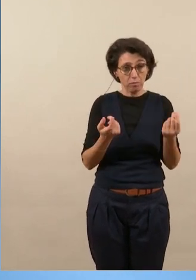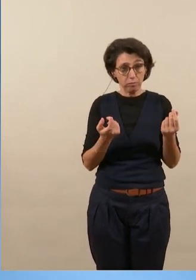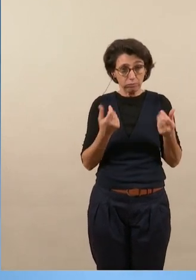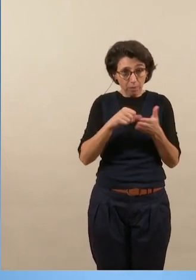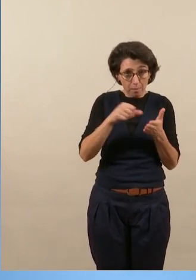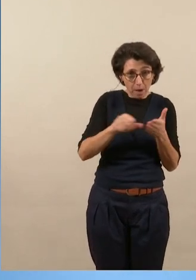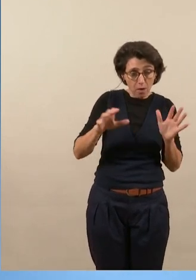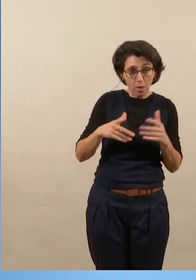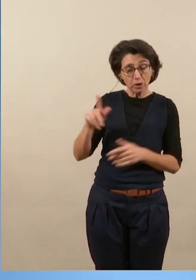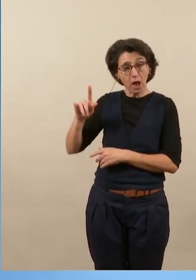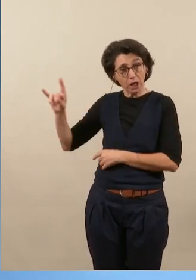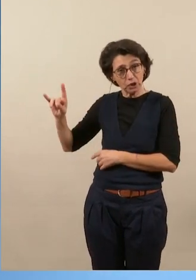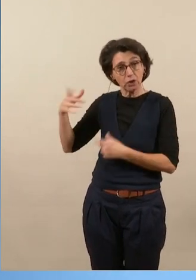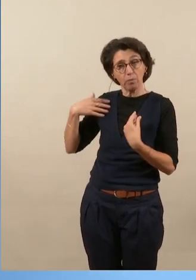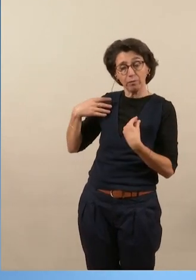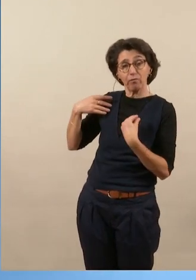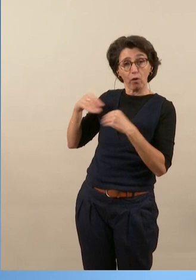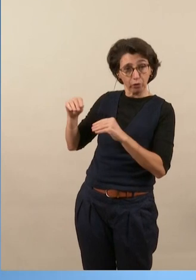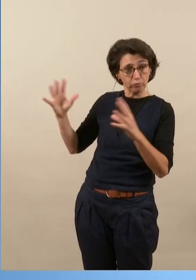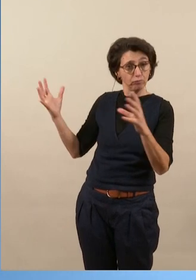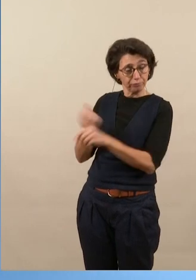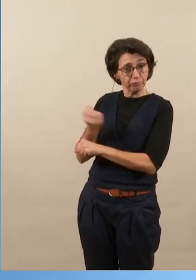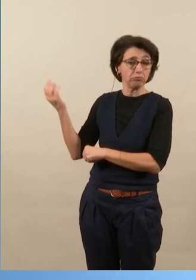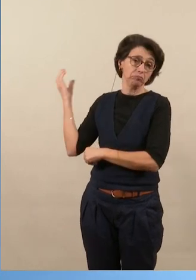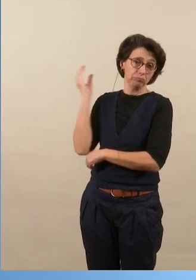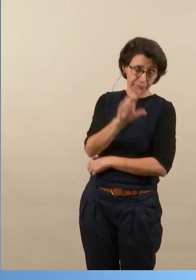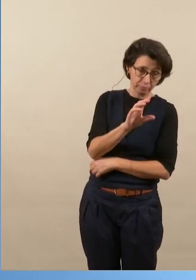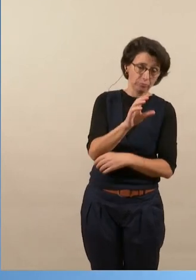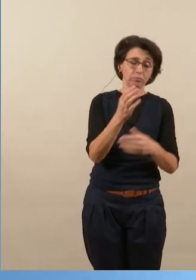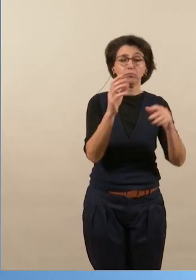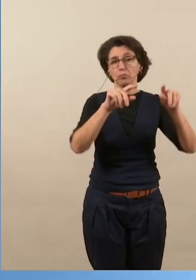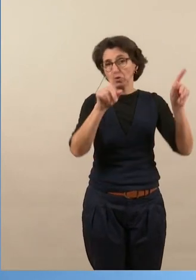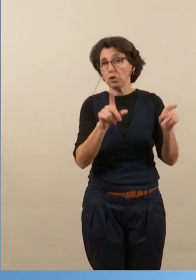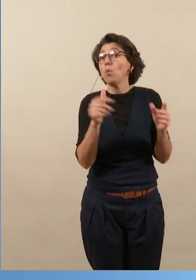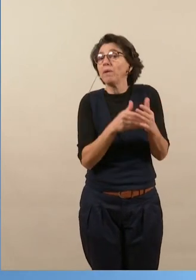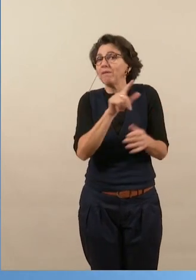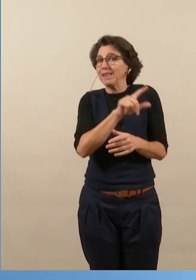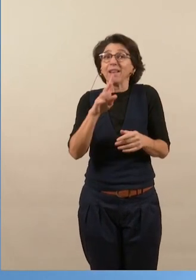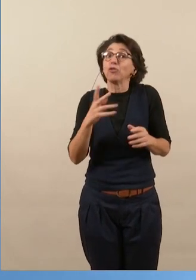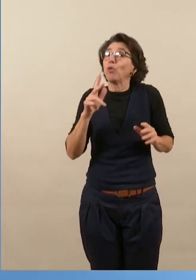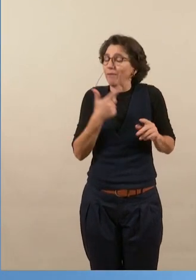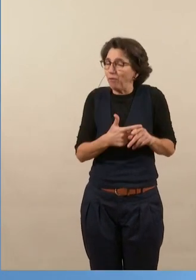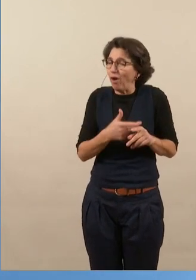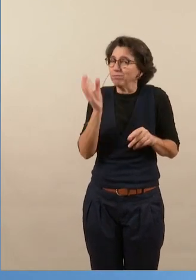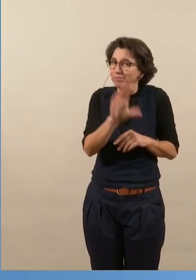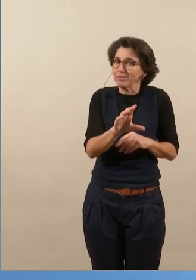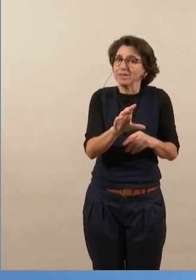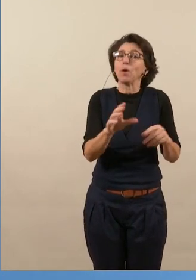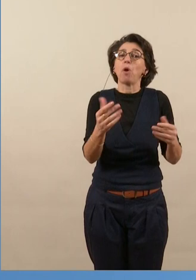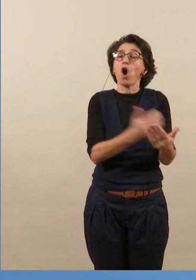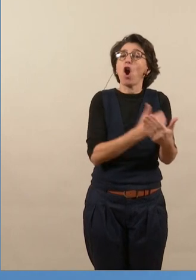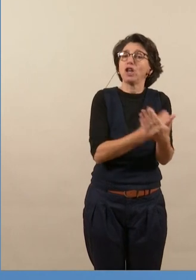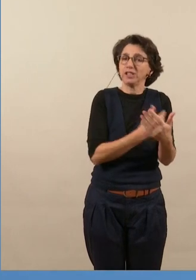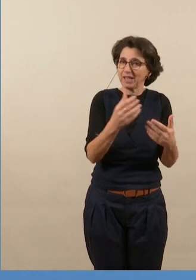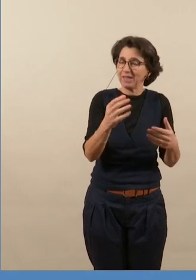GH s'invite à nouveau dans notre budget en 2024 pour la 3e fois et qu'elle contribuera à hauteur de 41 % de nos recettes d'investissement